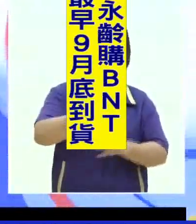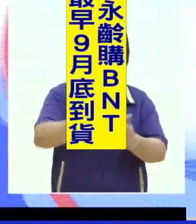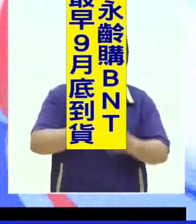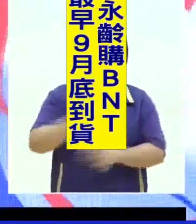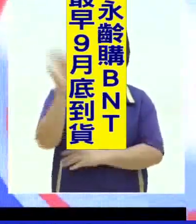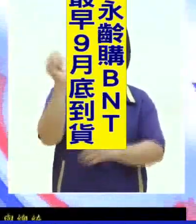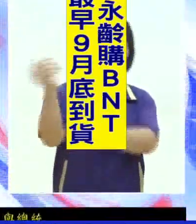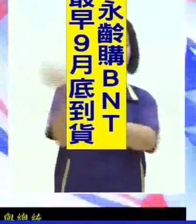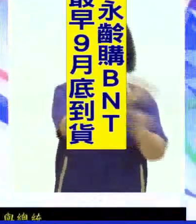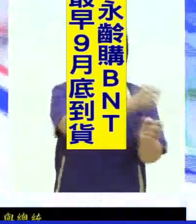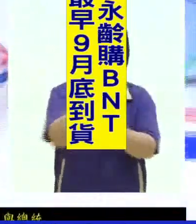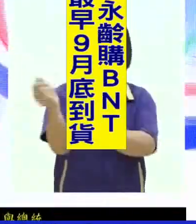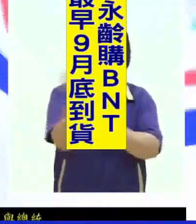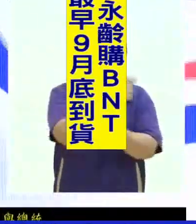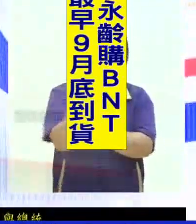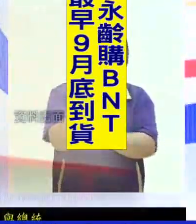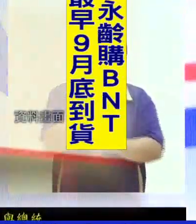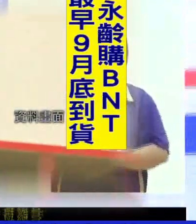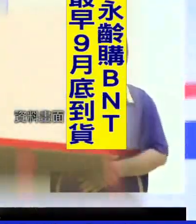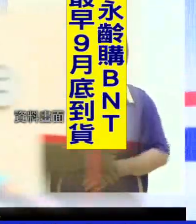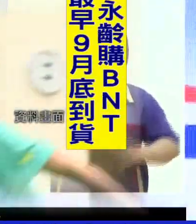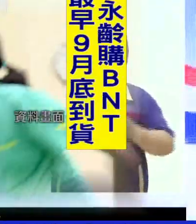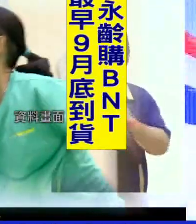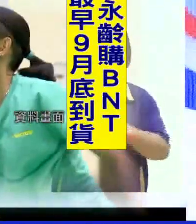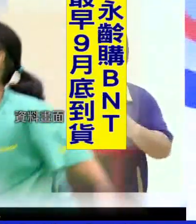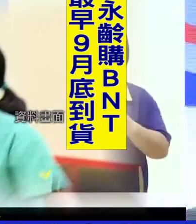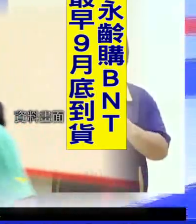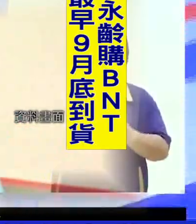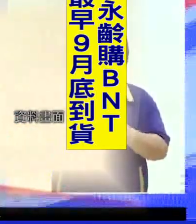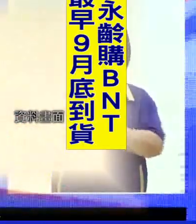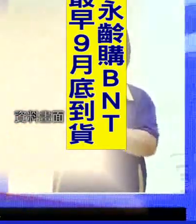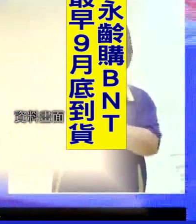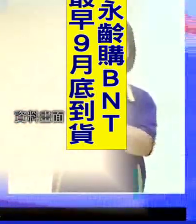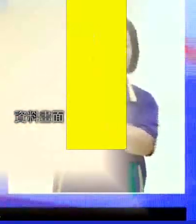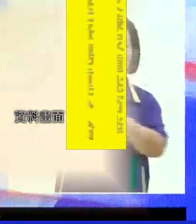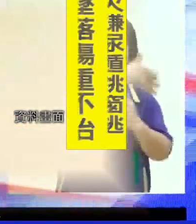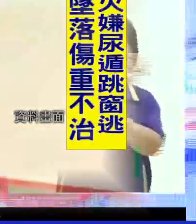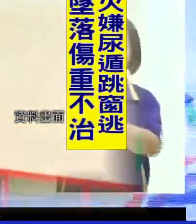将代表台湾前进东京奥运的殿堂。记者林祥杰、洪伟才台北报道。